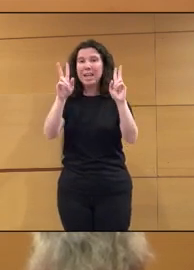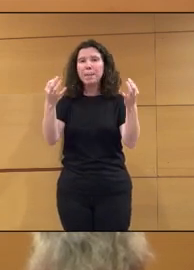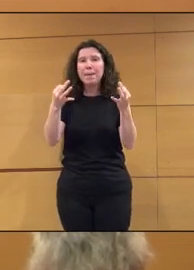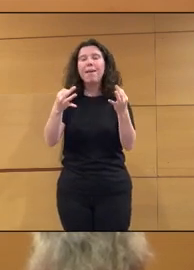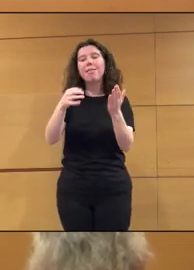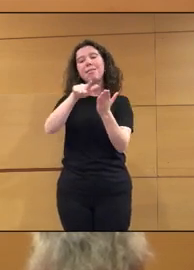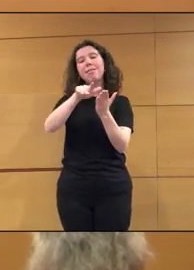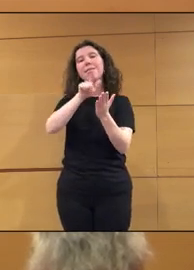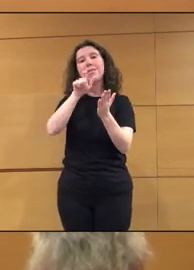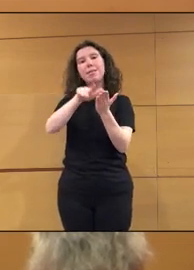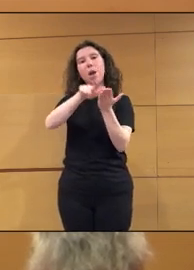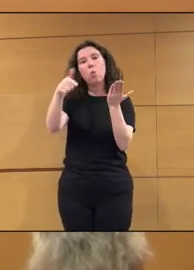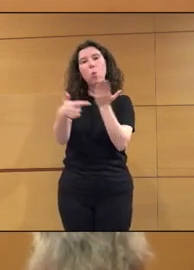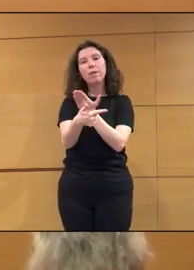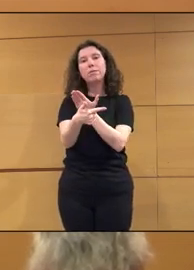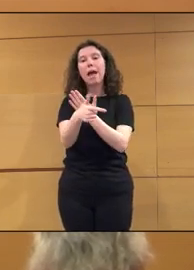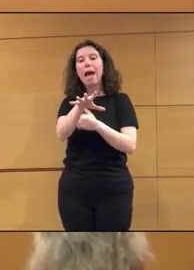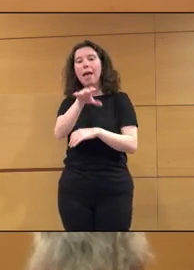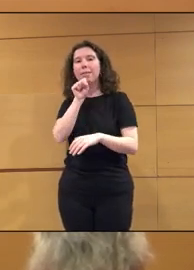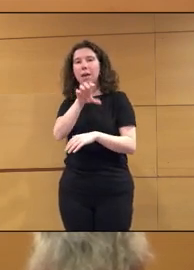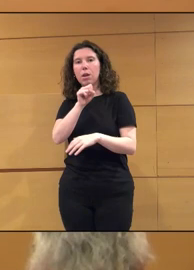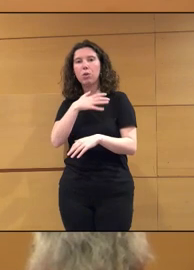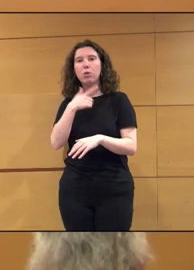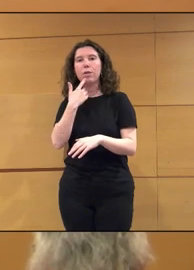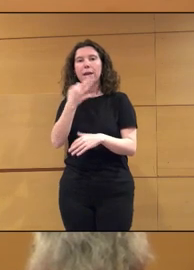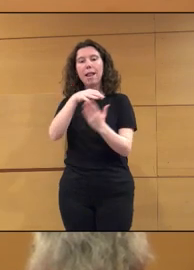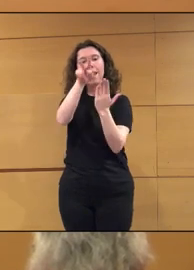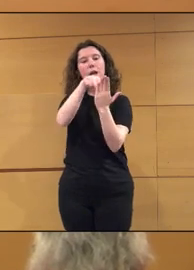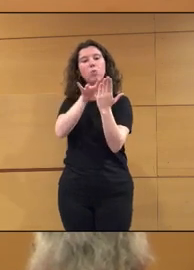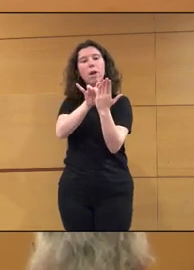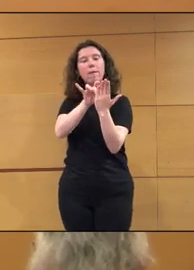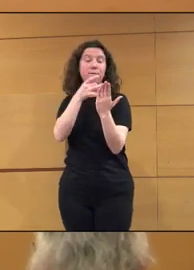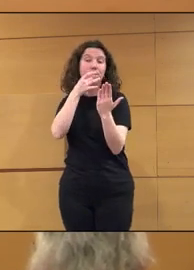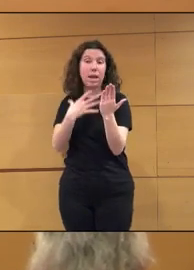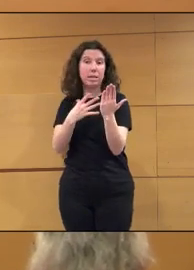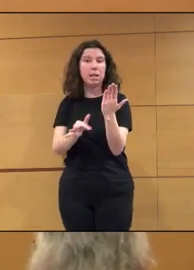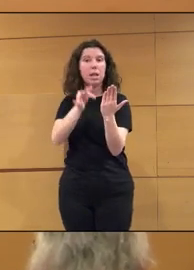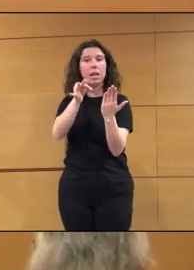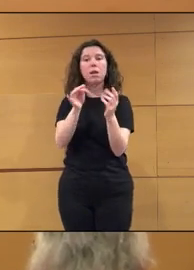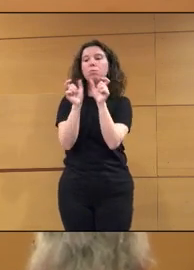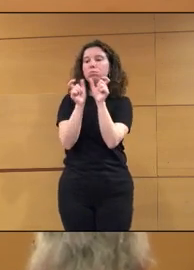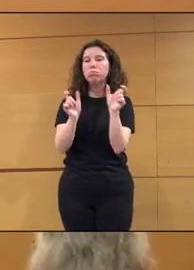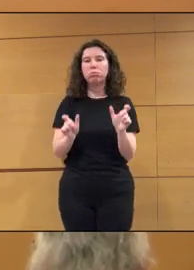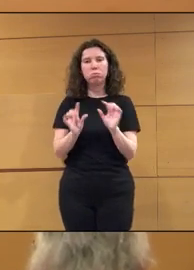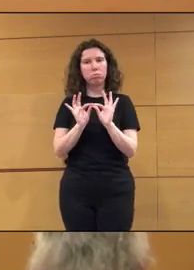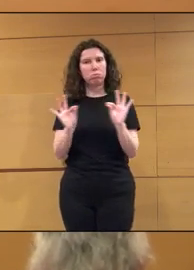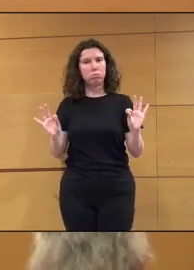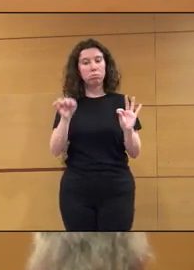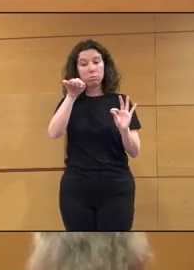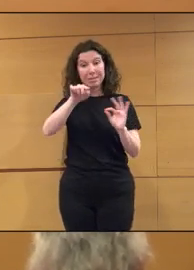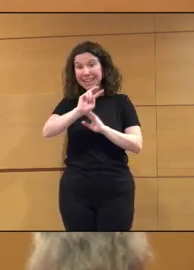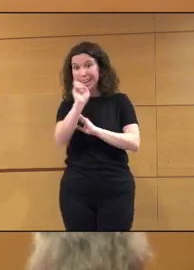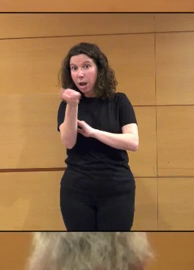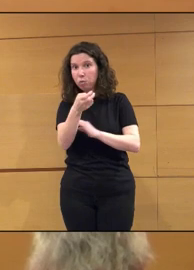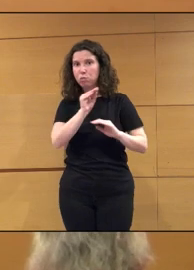lectura fàcil fins al llenguatge planer, i allà hi ha molts recursos educatius, vídeos